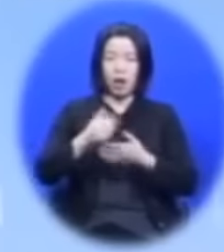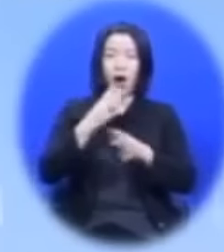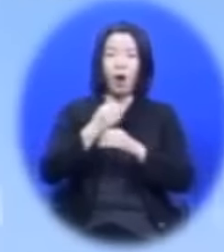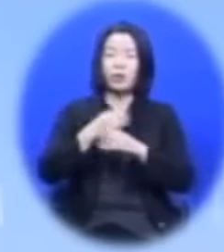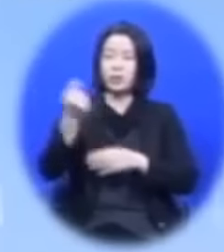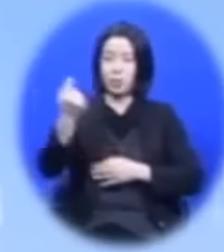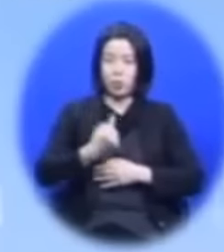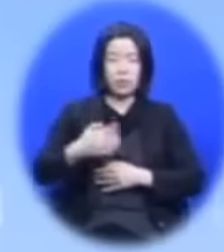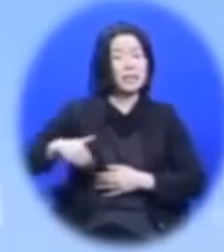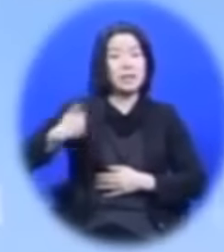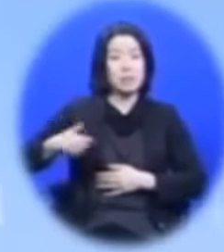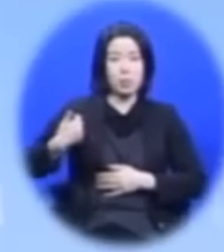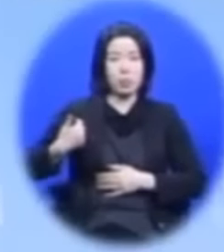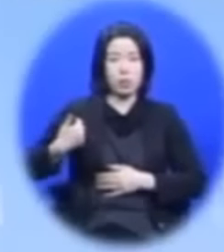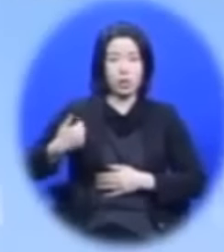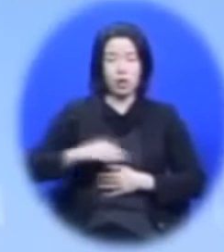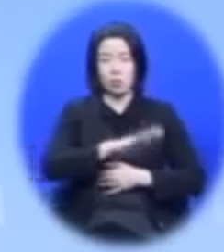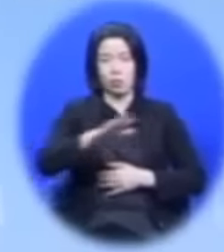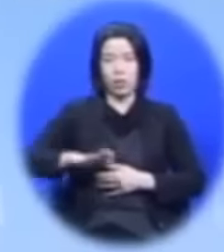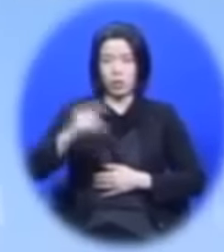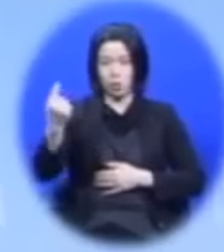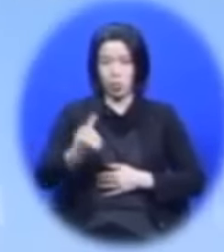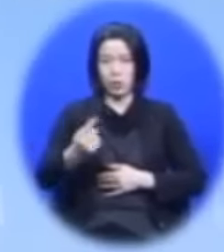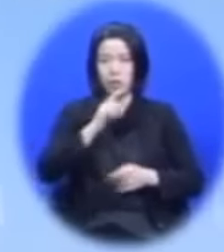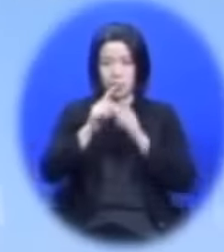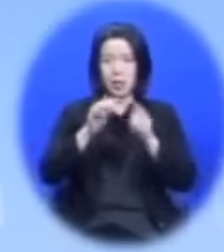오실지 모르게 우리에게 오십니다.